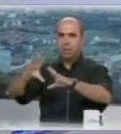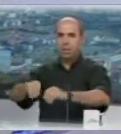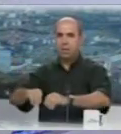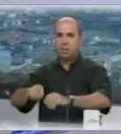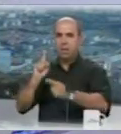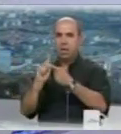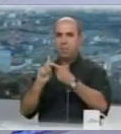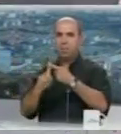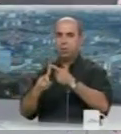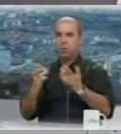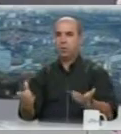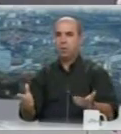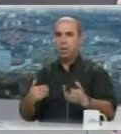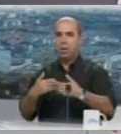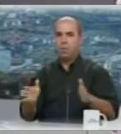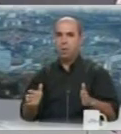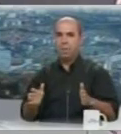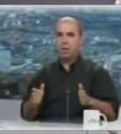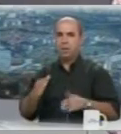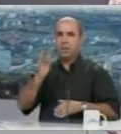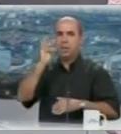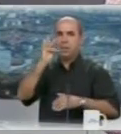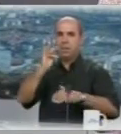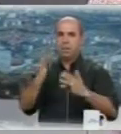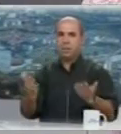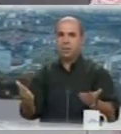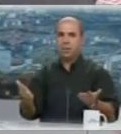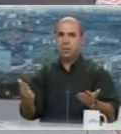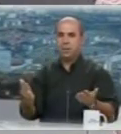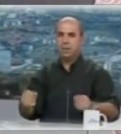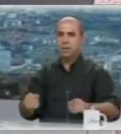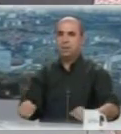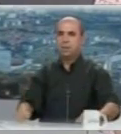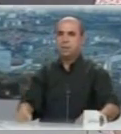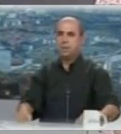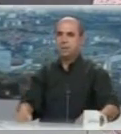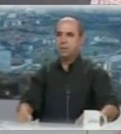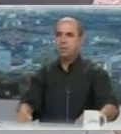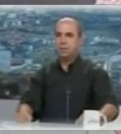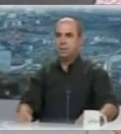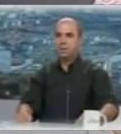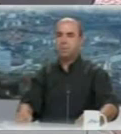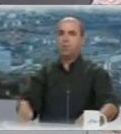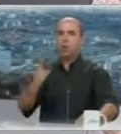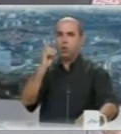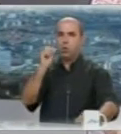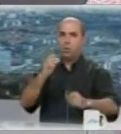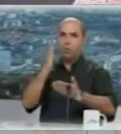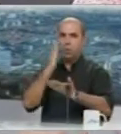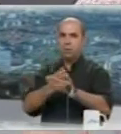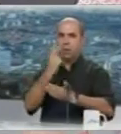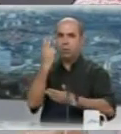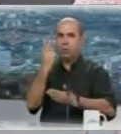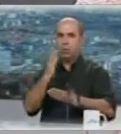كما قلت مقبلات نتاع البوابة تاع تيبازا المدخلو أول شيء نصيبه دوودة. ودوودة مقسمة إلى قسمين